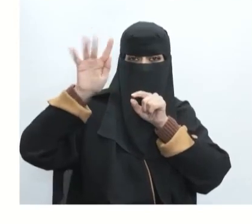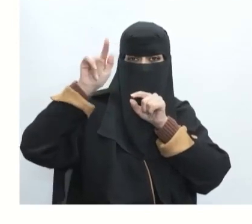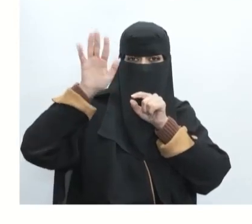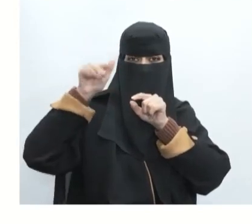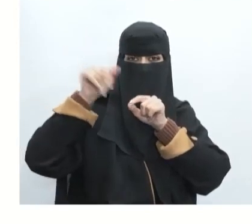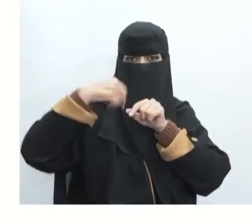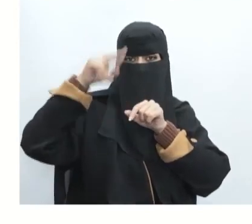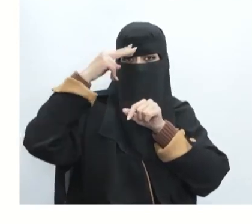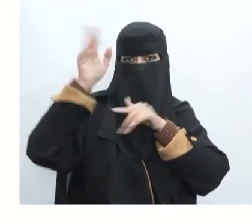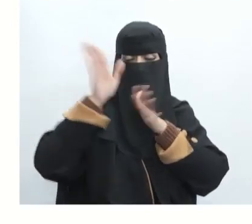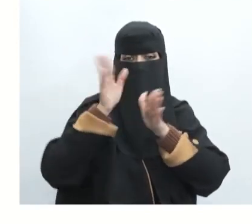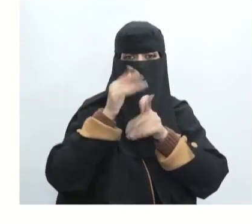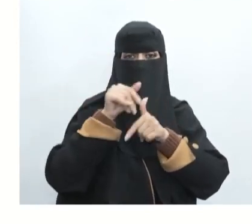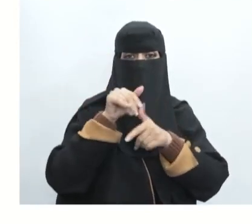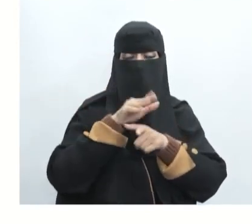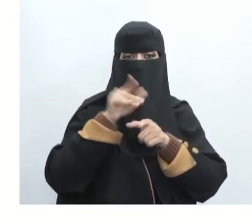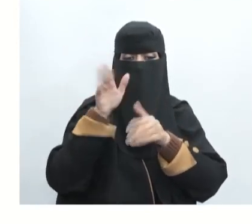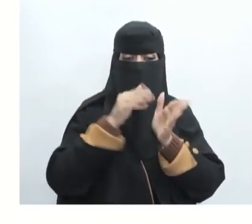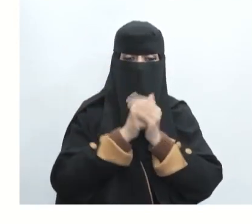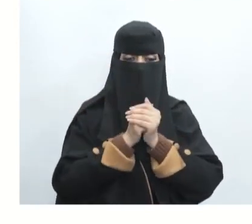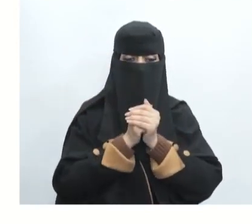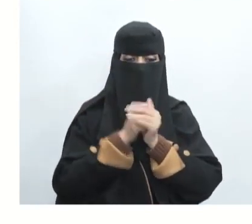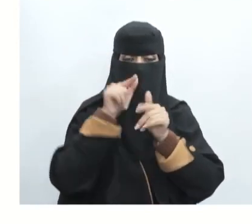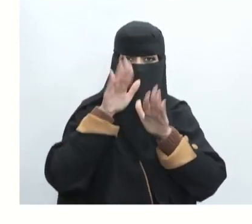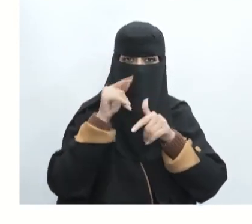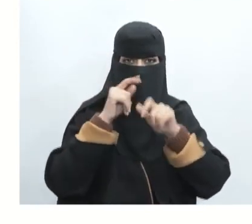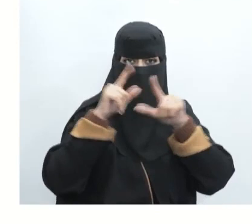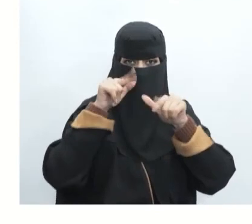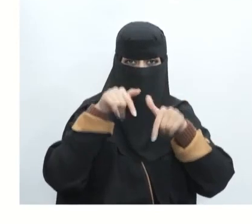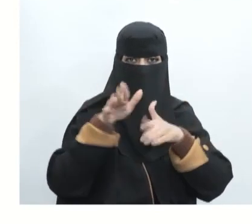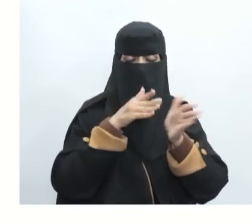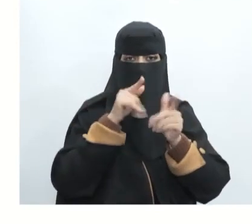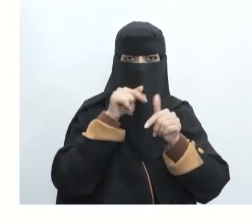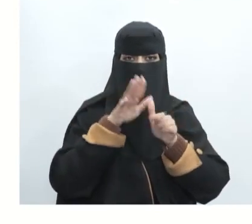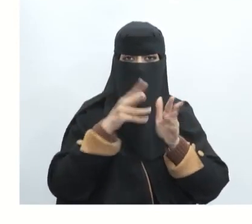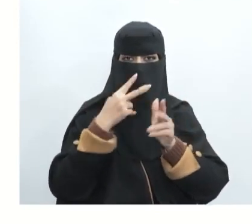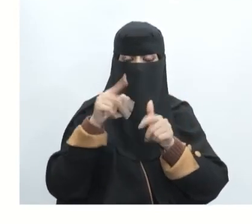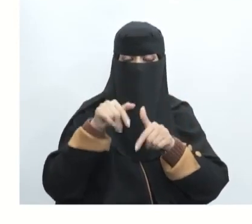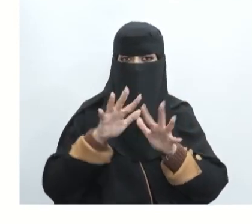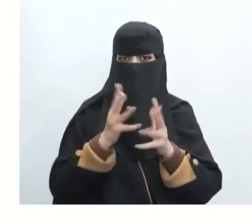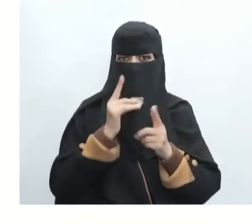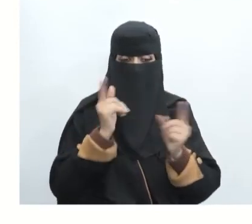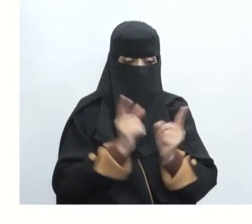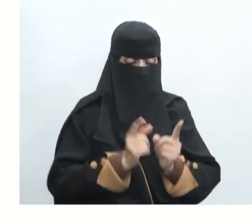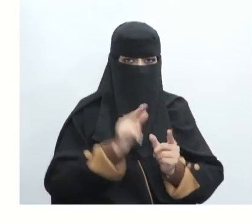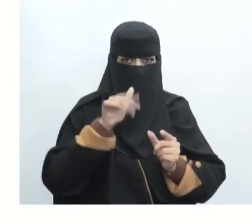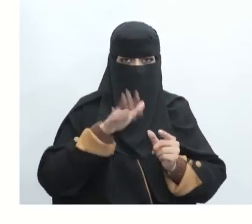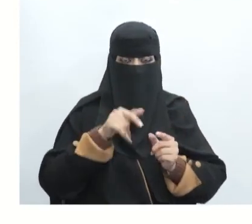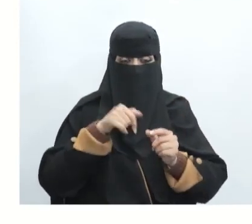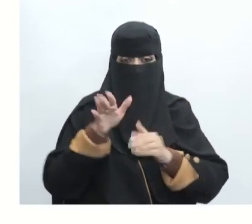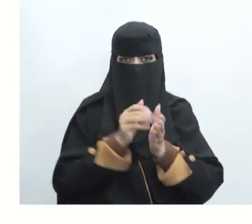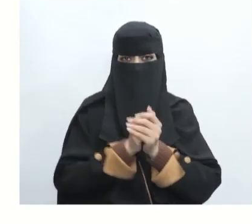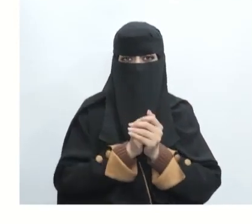المملكه العربيه السعوديه نلاحظها كما هي واضحه امامنا وكيف ما حددناها على الخريطه